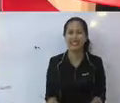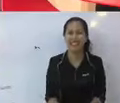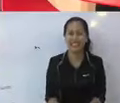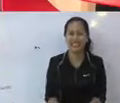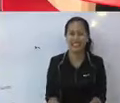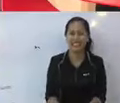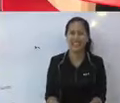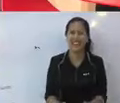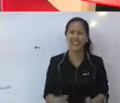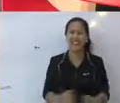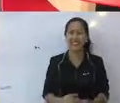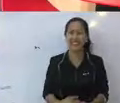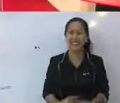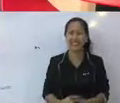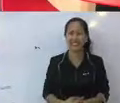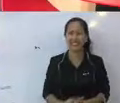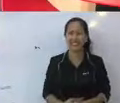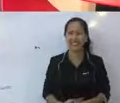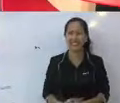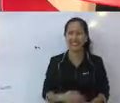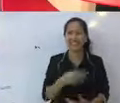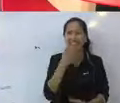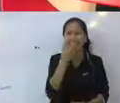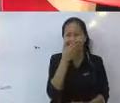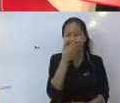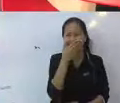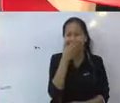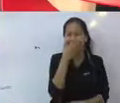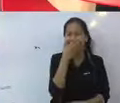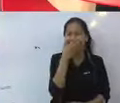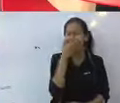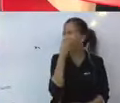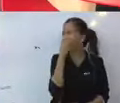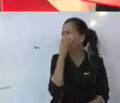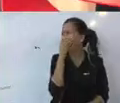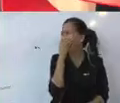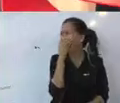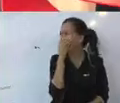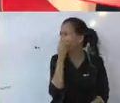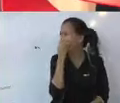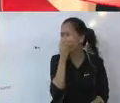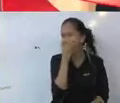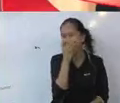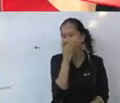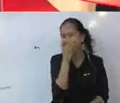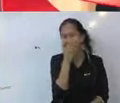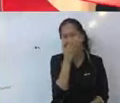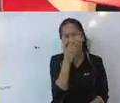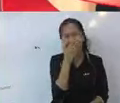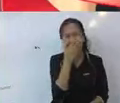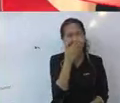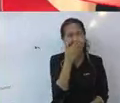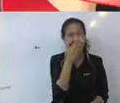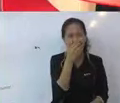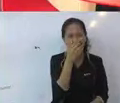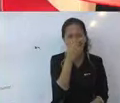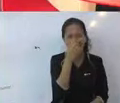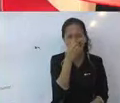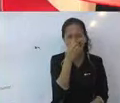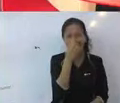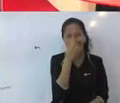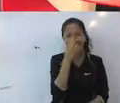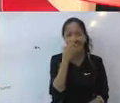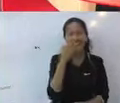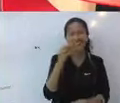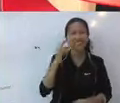It's a man. It's Superman pala yan. Hello po, Ma'am Cez Ramos, ang ating